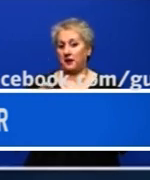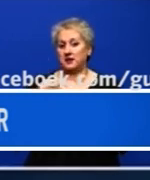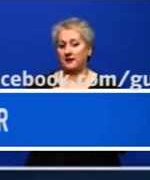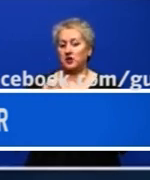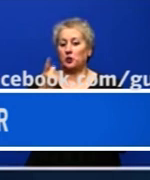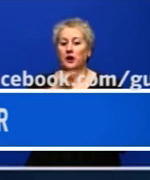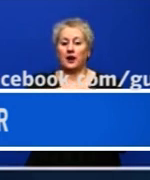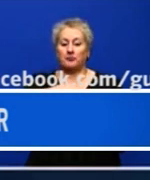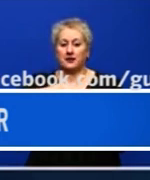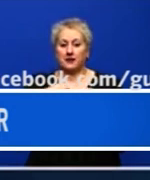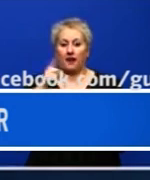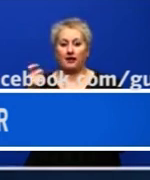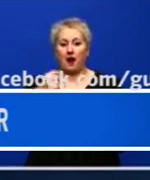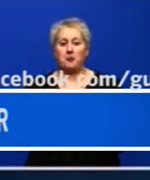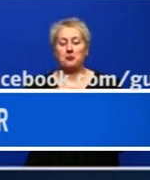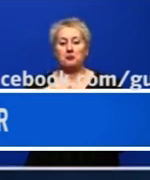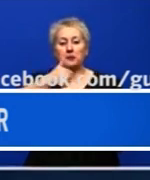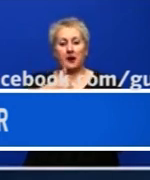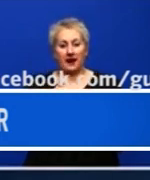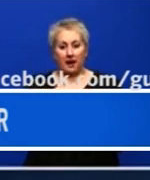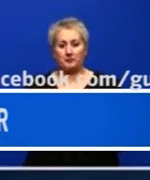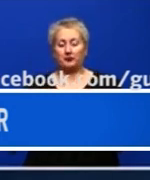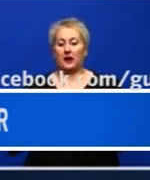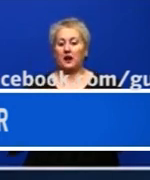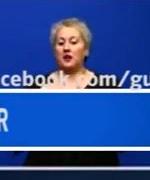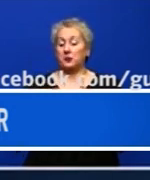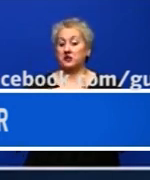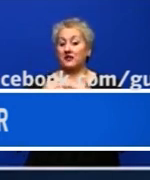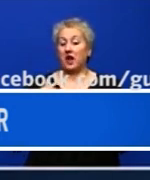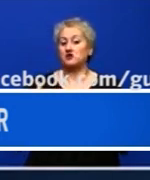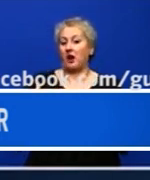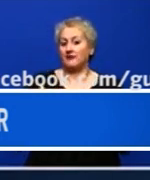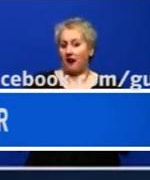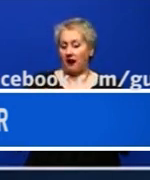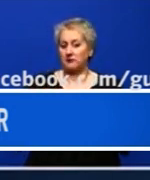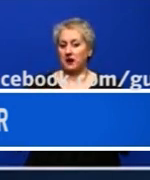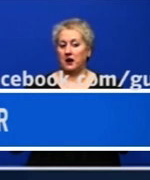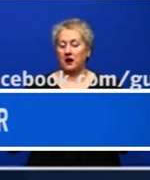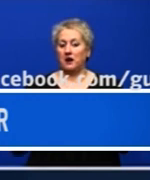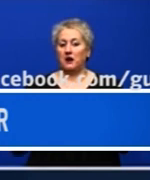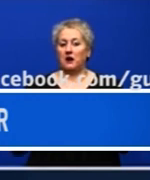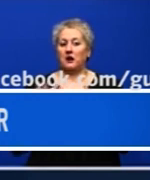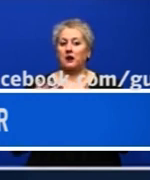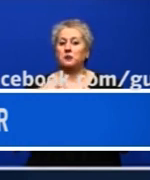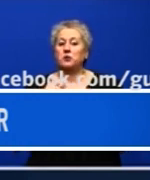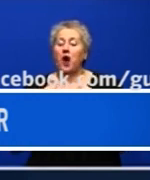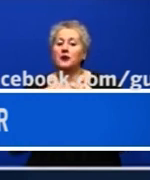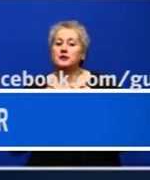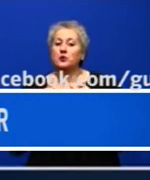și reprezentantul primăriei. De asemenea, trebuie să fie prezenți jandarmii care vor avea rolul de a